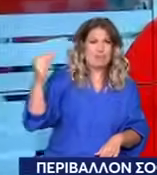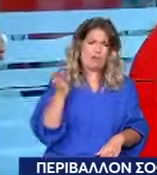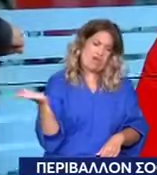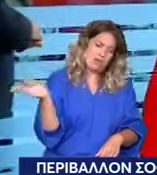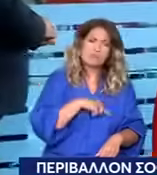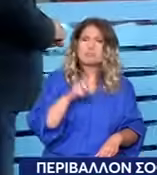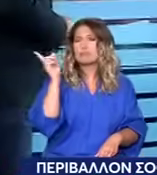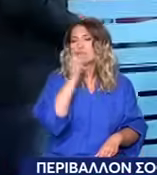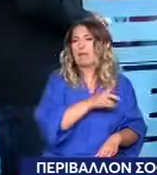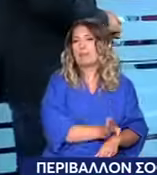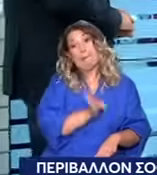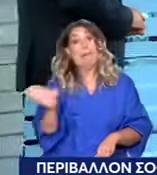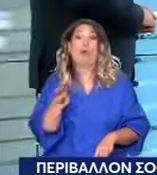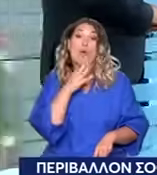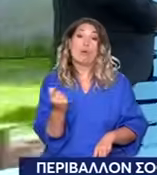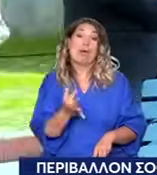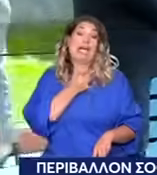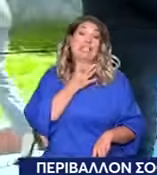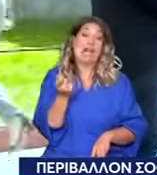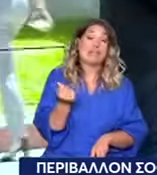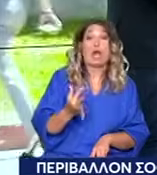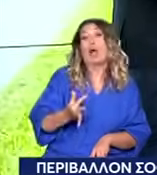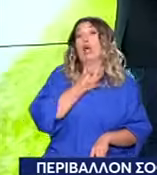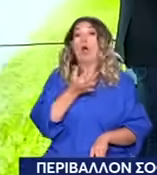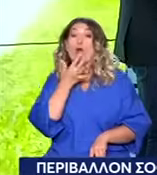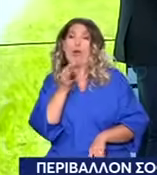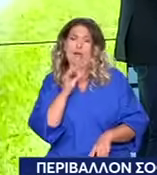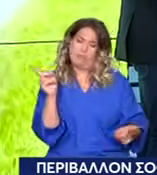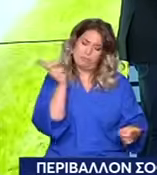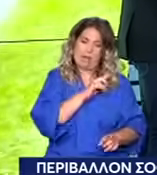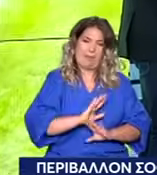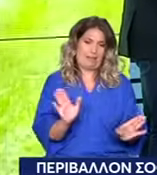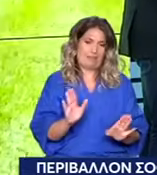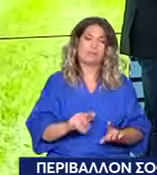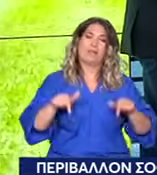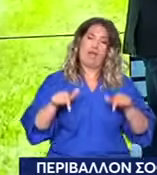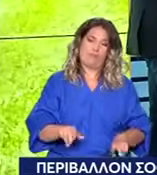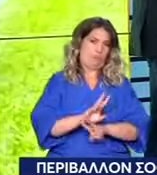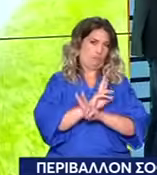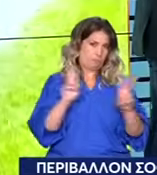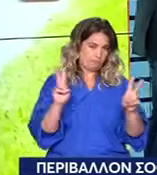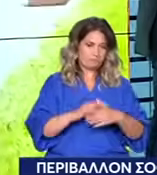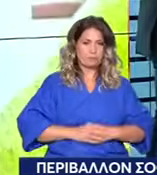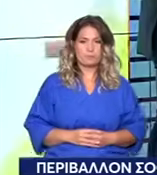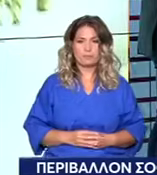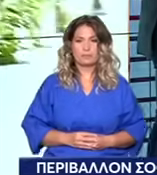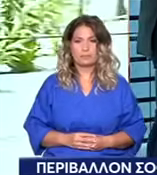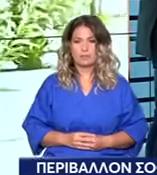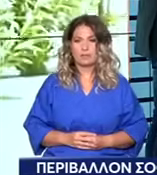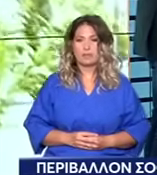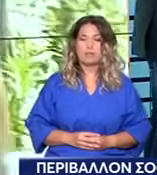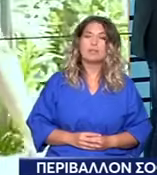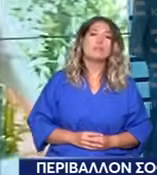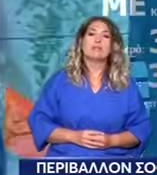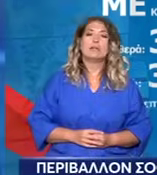σημαντική εξέλιξη όλα αυτά που ακούτε. Θυμηθείτε λοιπόν ότι τρέχει ο διαγωνισμός μας κανονικά, έστω και αν δεν τον λέμε. Ο διαγωνισμός, ο οποίος περιλαμβάνει δύο πράγματα. Από τη